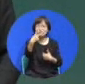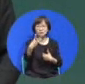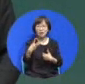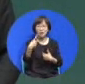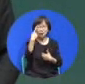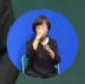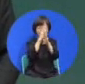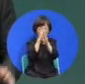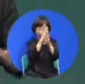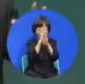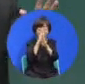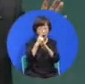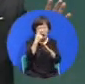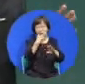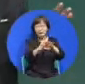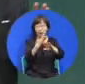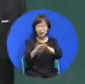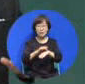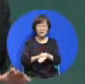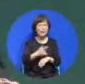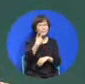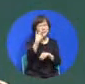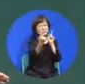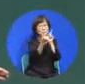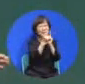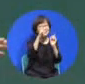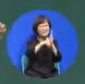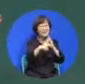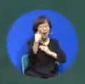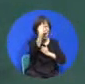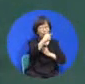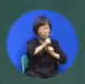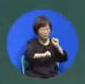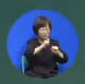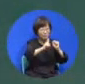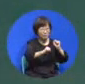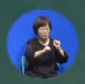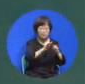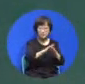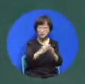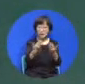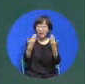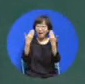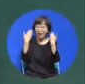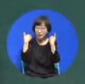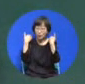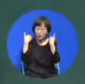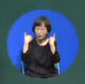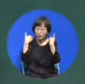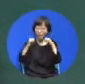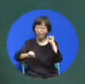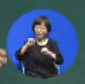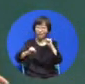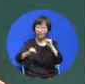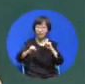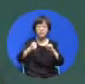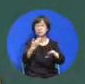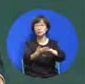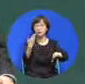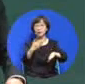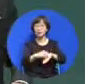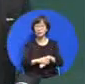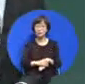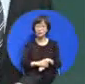alignment in their lives at school and work, at school and church and home. But they just can't. 학교 와서는 다르단 말이에요. How they live at school